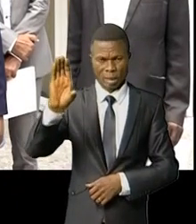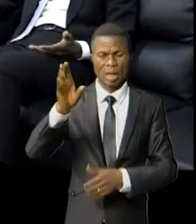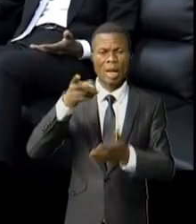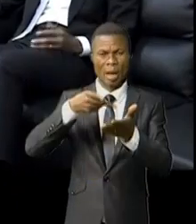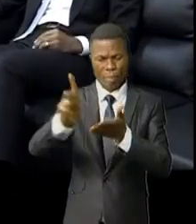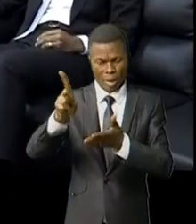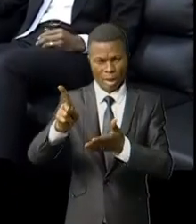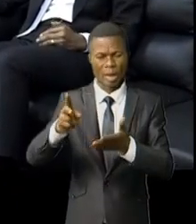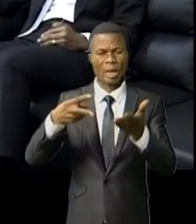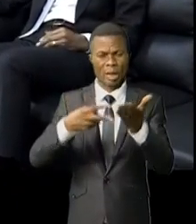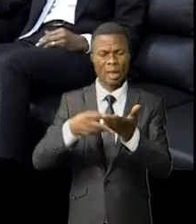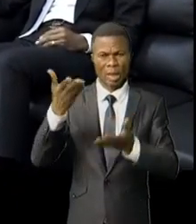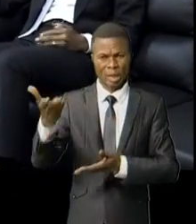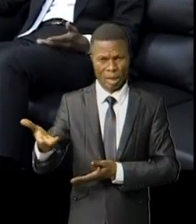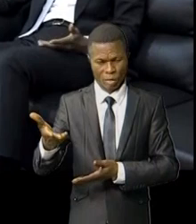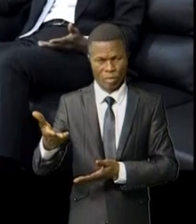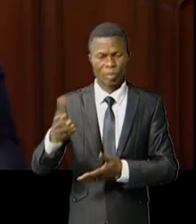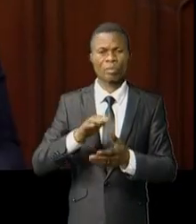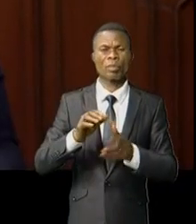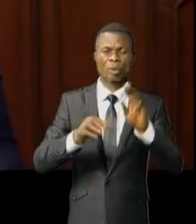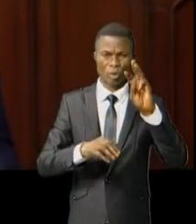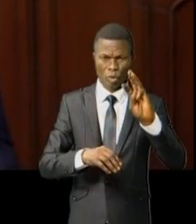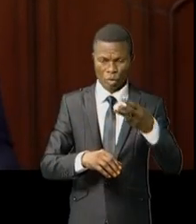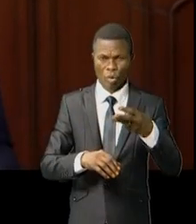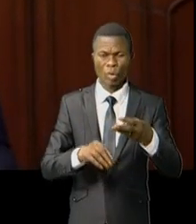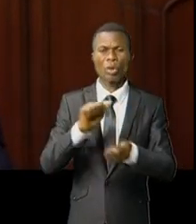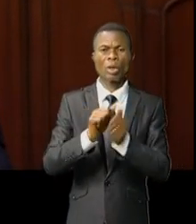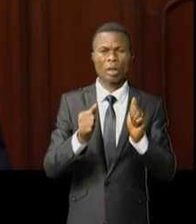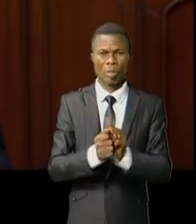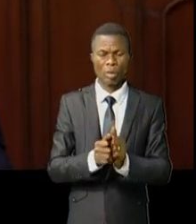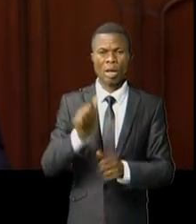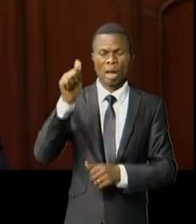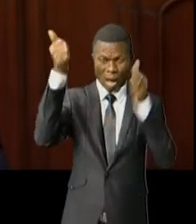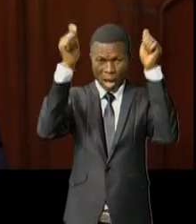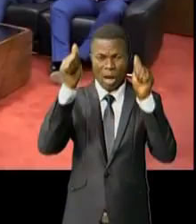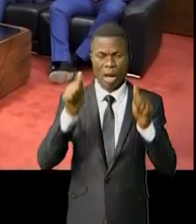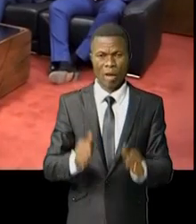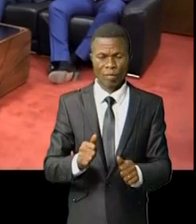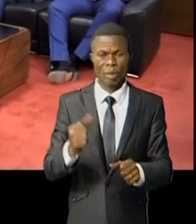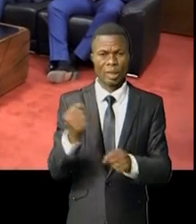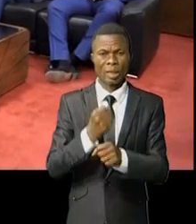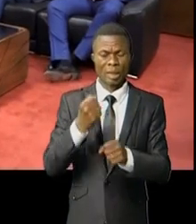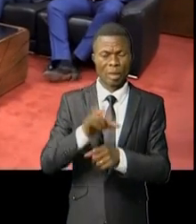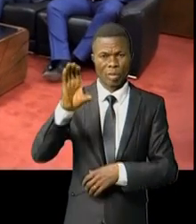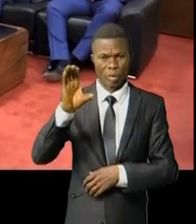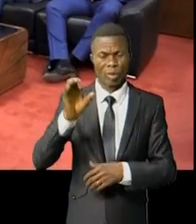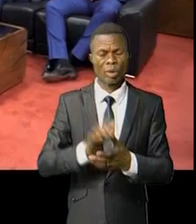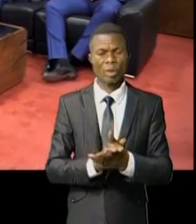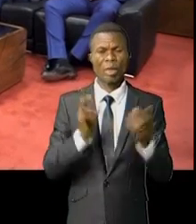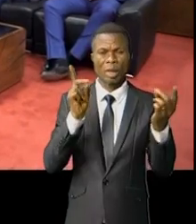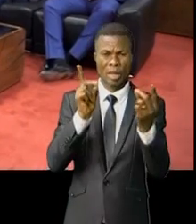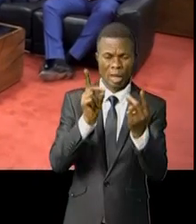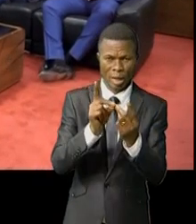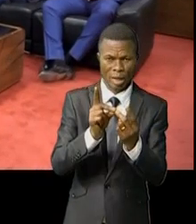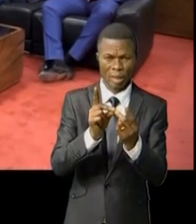redevance. Juste après, Stanley Ndeta, CEO de African Union Broadband Service, AUBS, a franchi le portillon